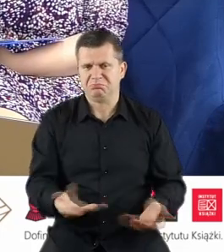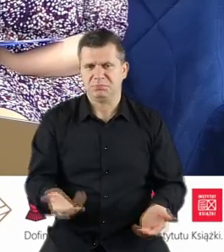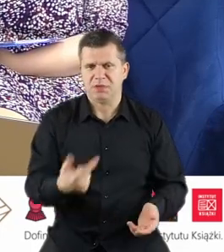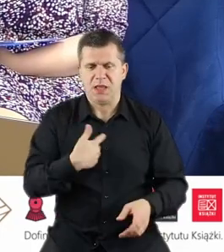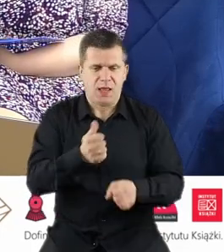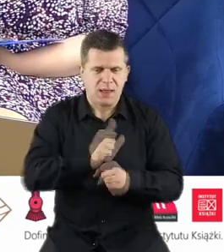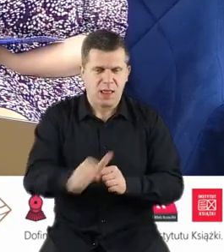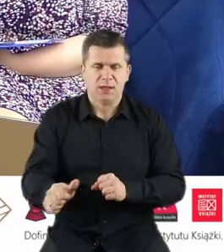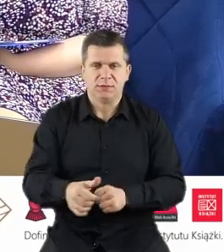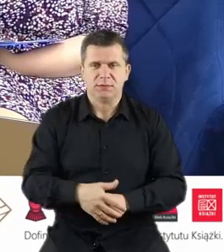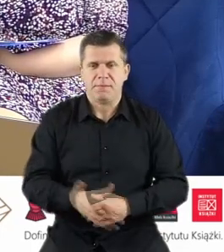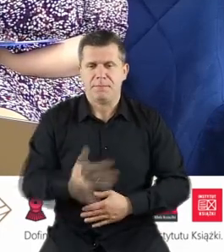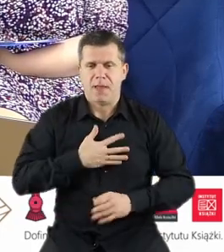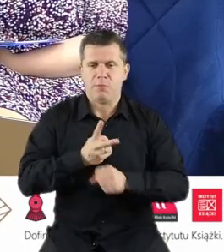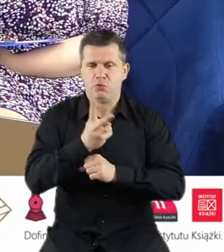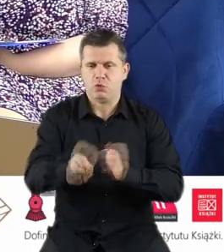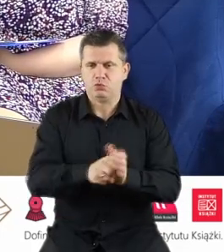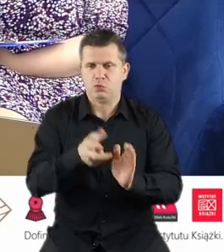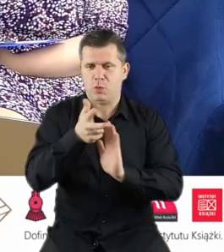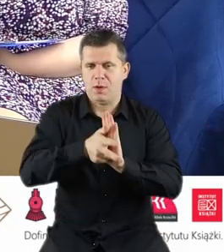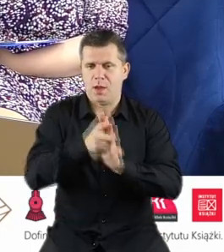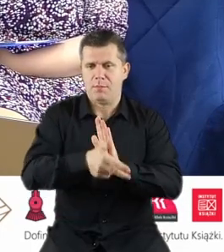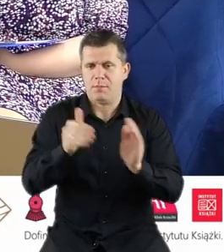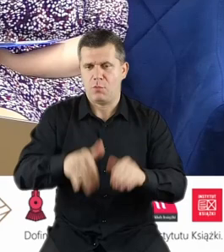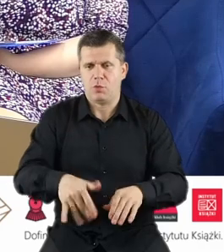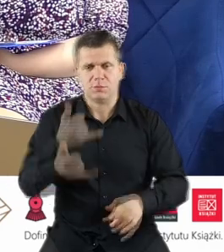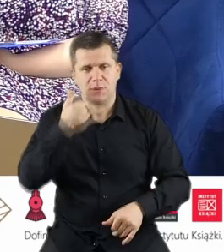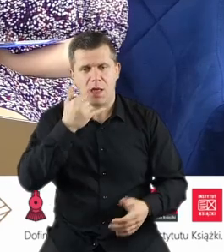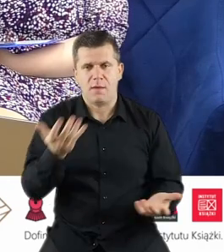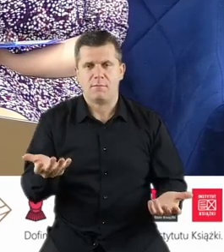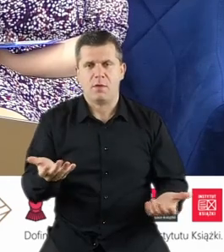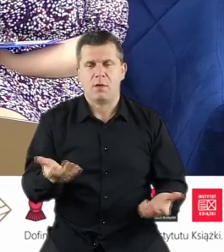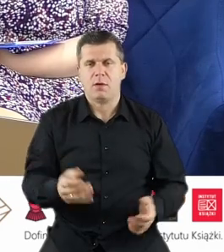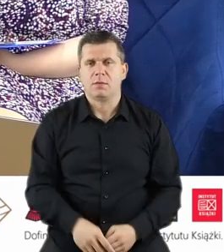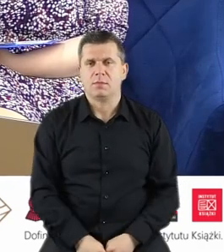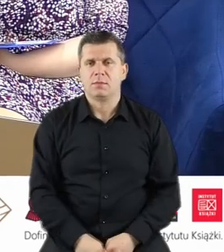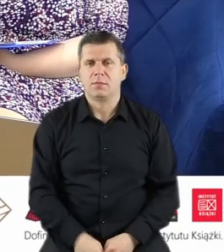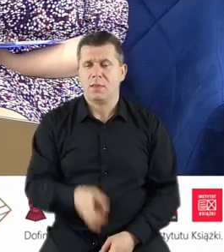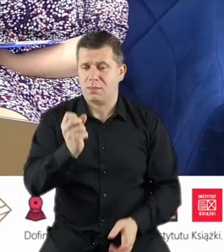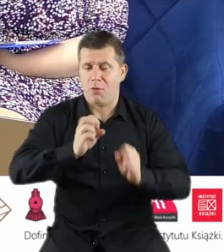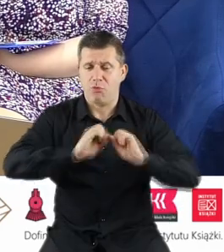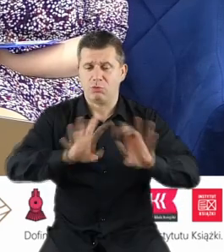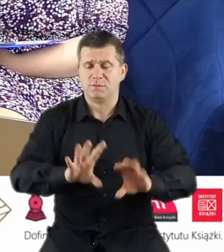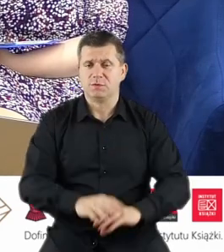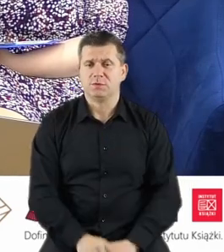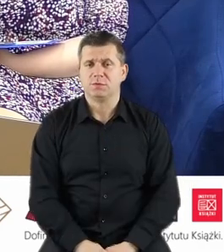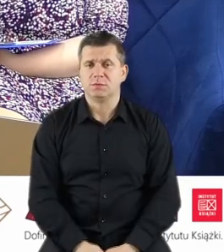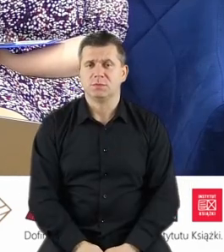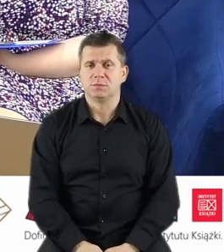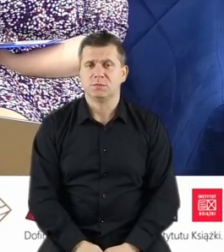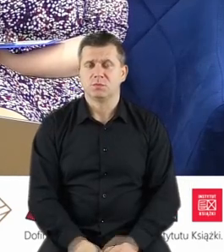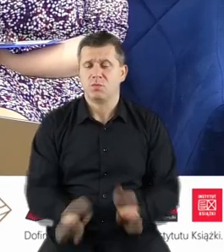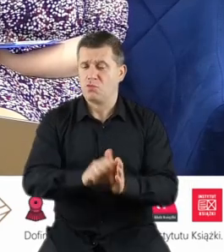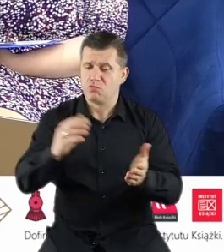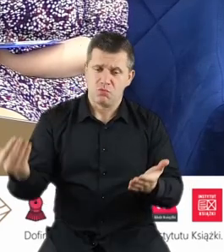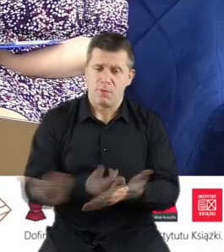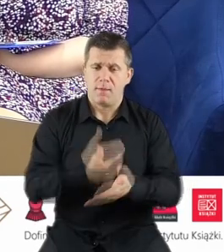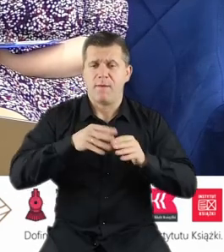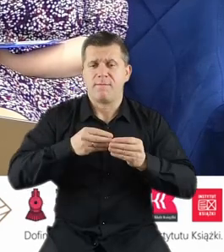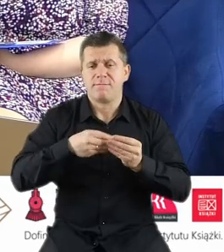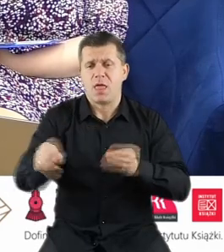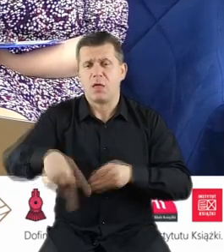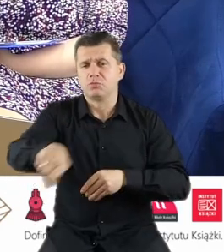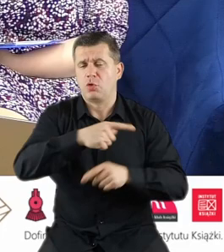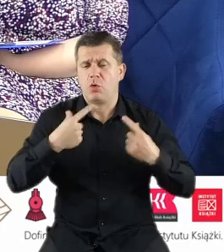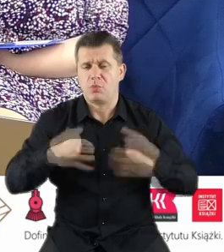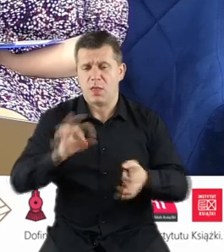No gorzej, że ma dostęp do kamery w moim telefonie. Tak, no więc oczywiście jakby znowuż. Większość z nas pewnie, nawet jeżeli